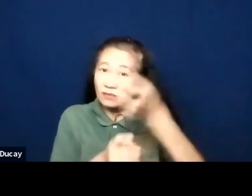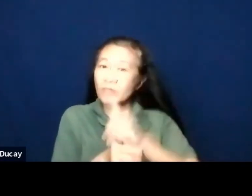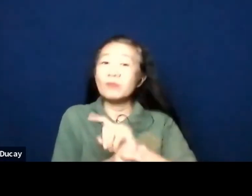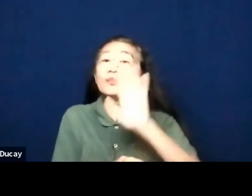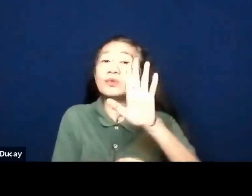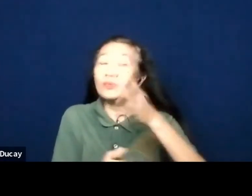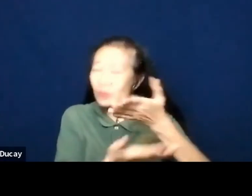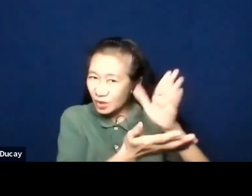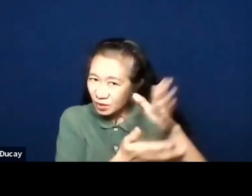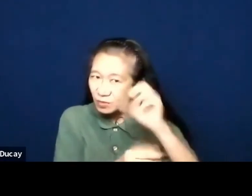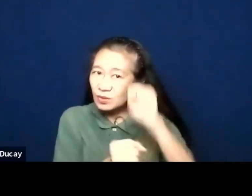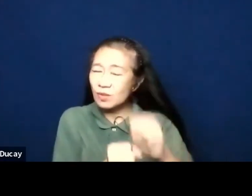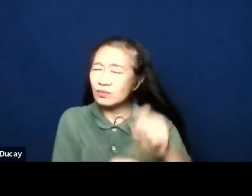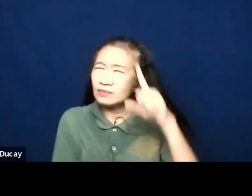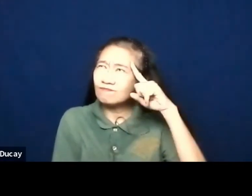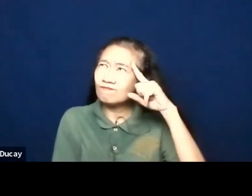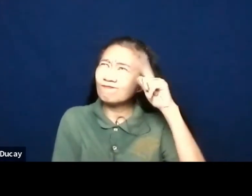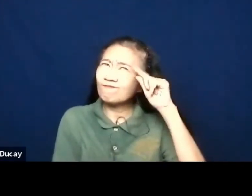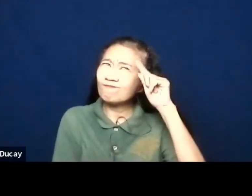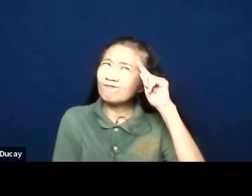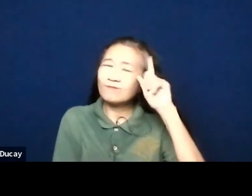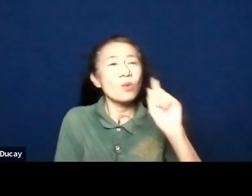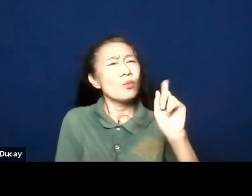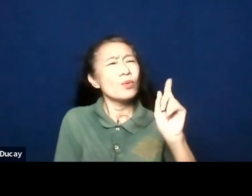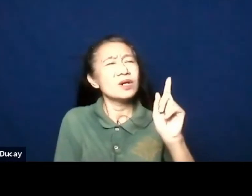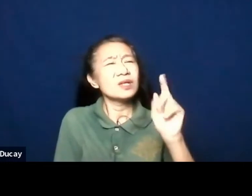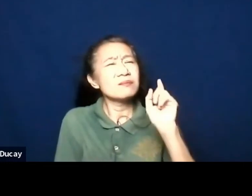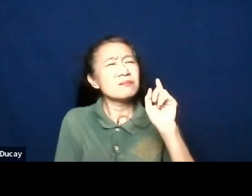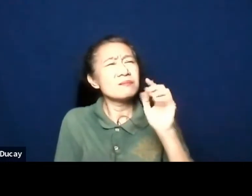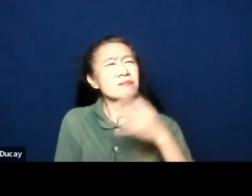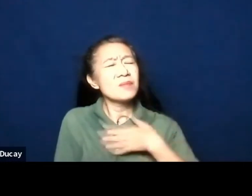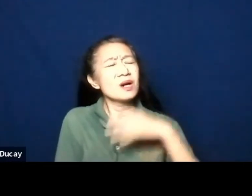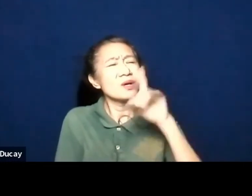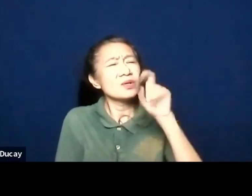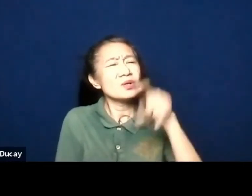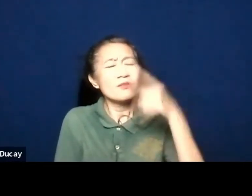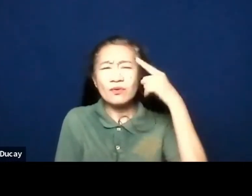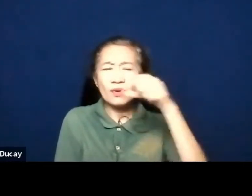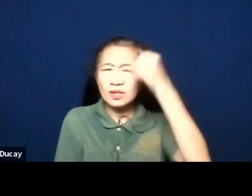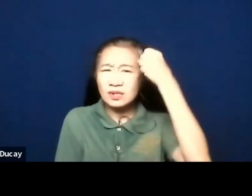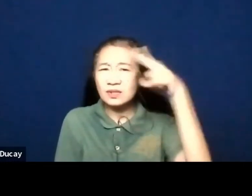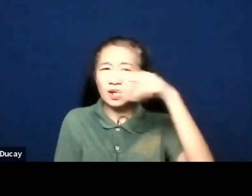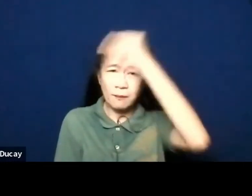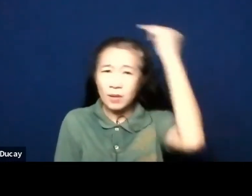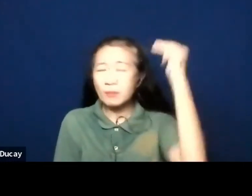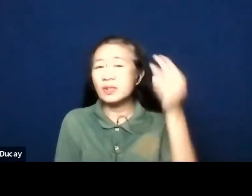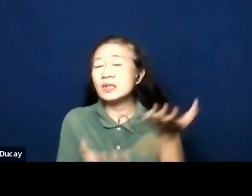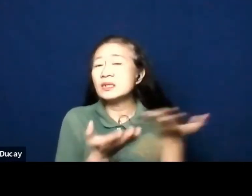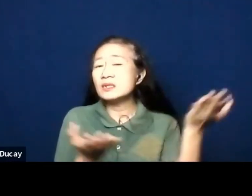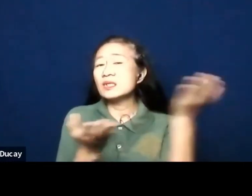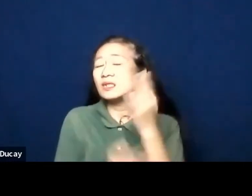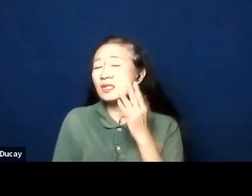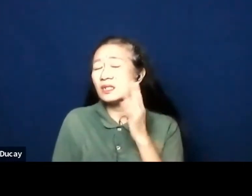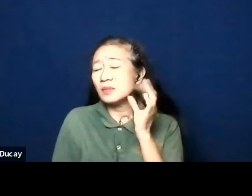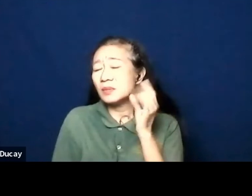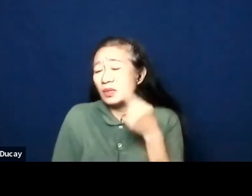So, isip-isipin na natin ano nga ba ang aking mga katanungan kay Sir Mark. Ito kasi nararanasan